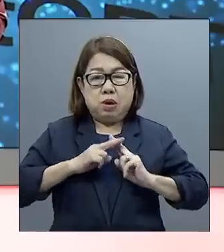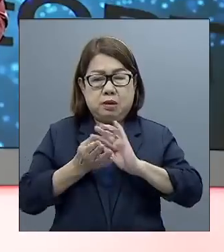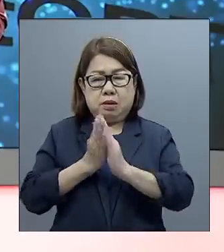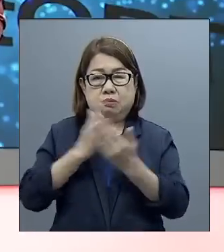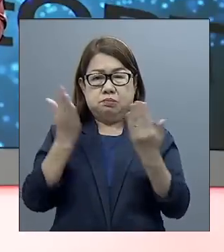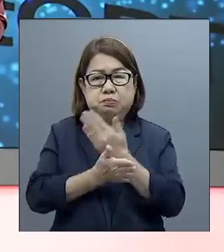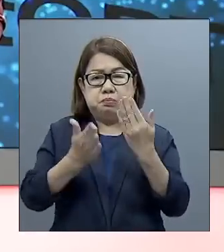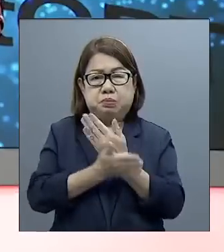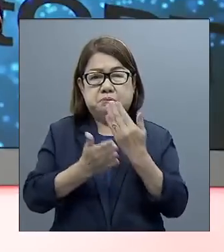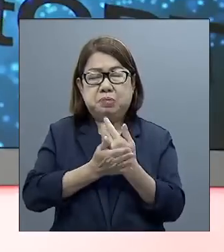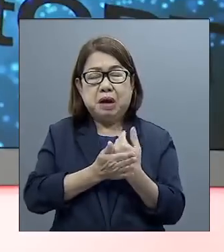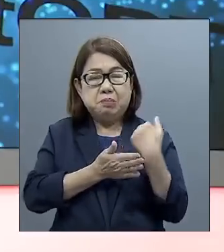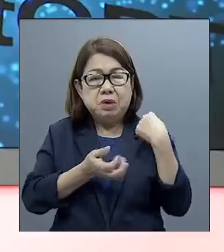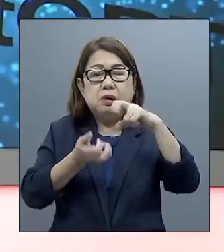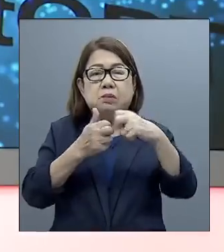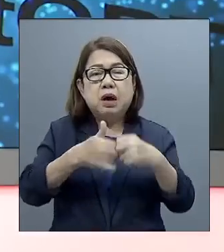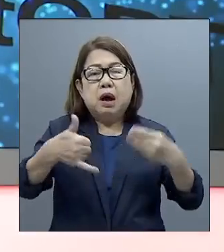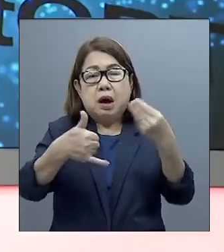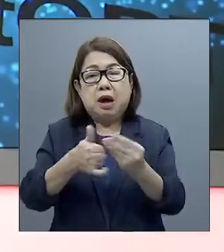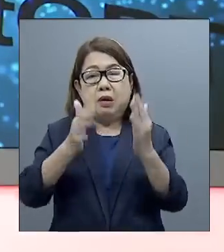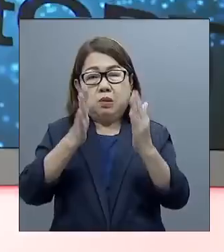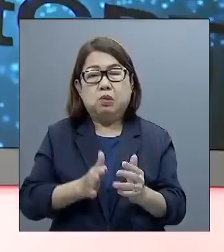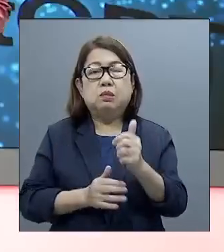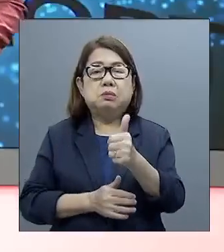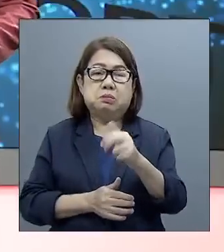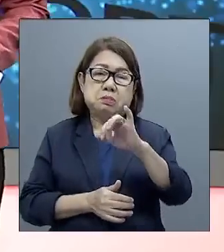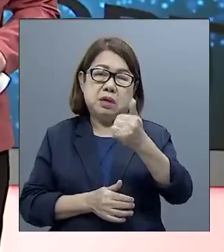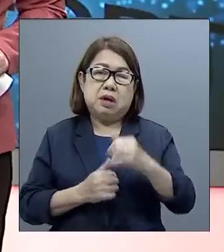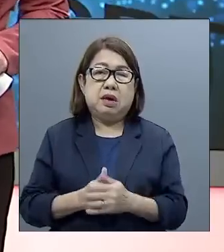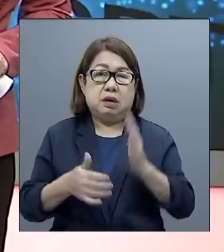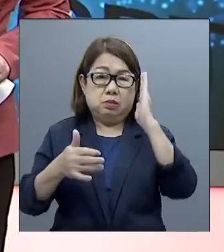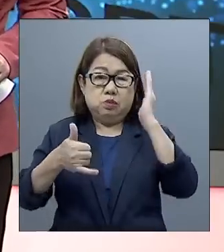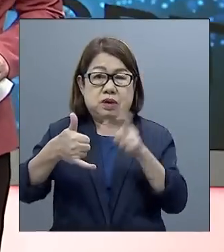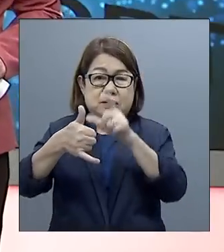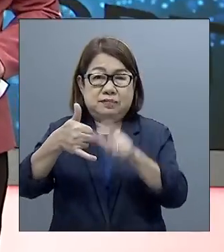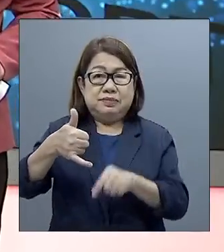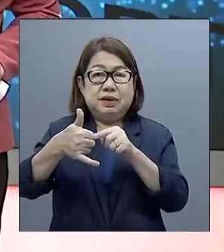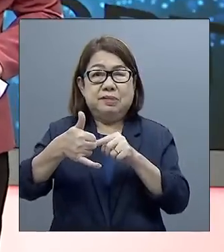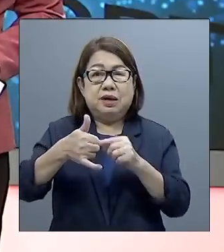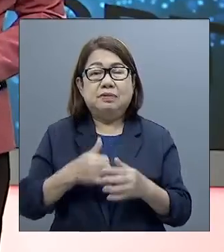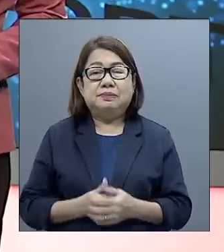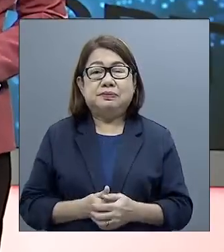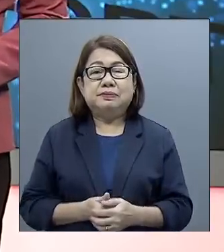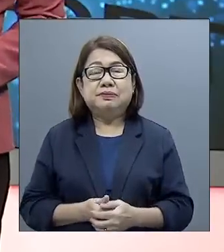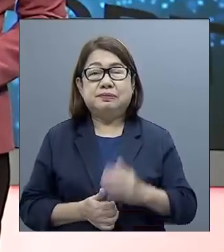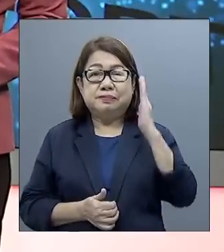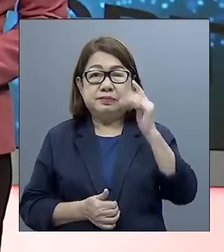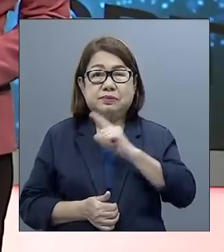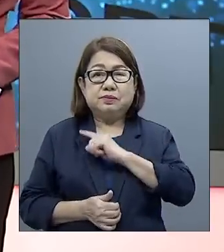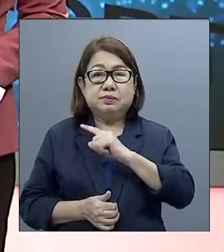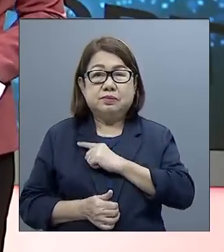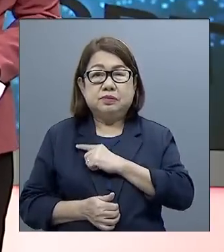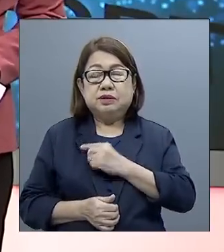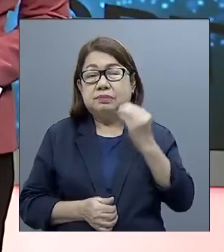ต่อสังคมมนุษย์ได้ค่ะสำหรับชายคนนี้ก็คือคุณเจฟฟรีย์ฮินตันค่ะเป็นชายชาวอังกฤษแคนาดา